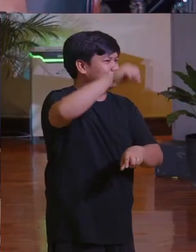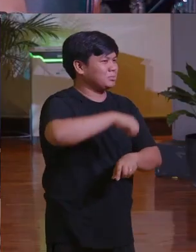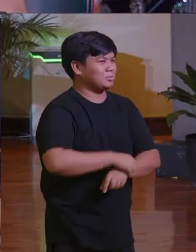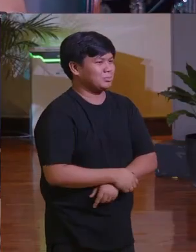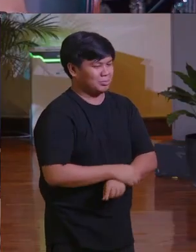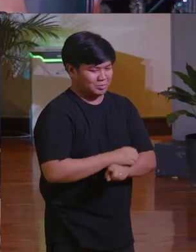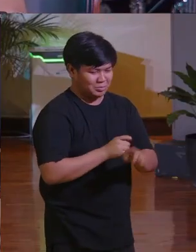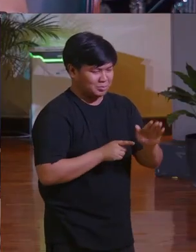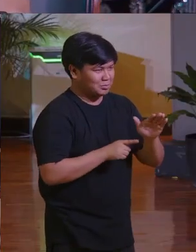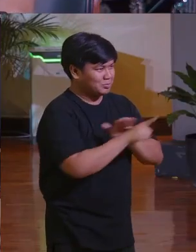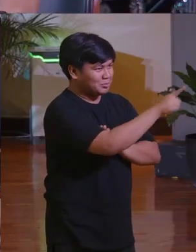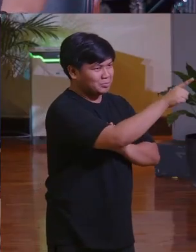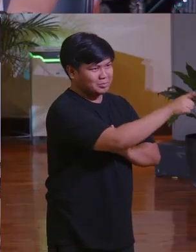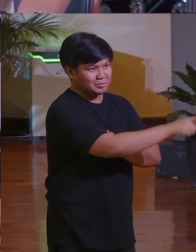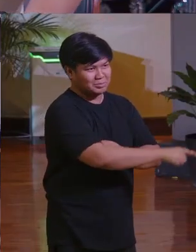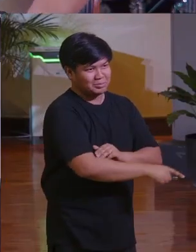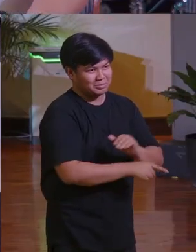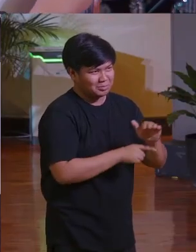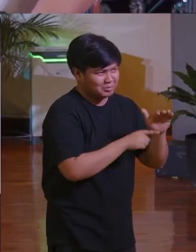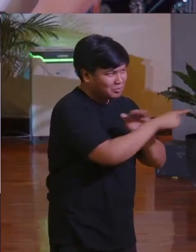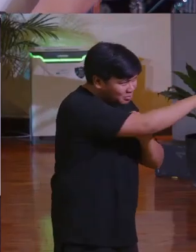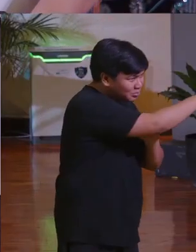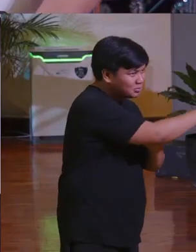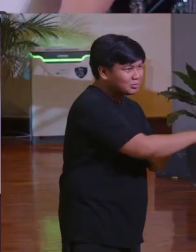Si Jonah hindi sumunod.